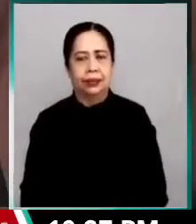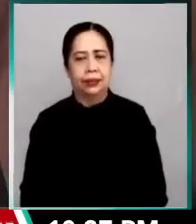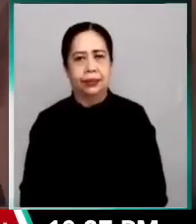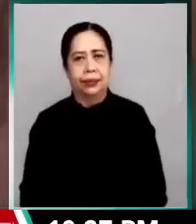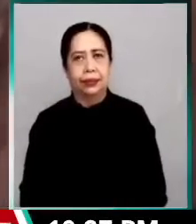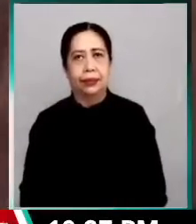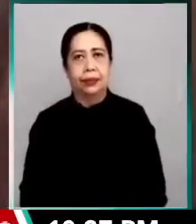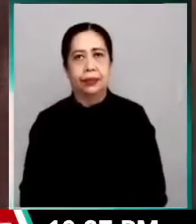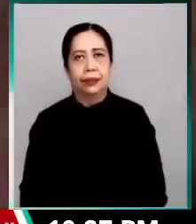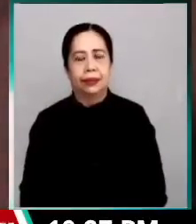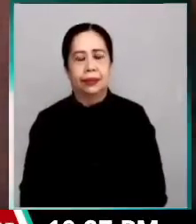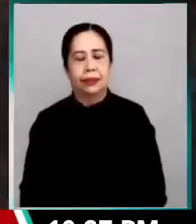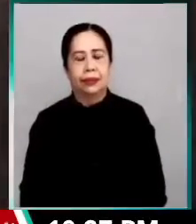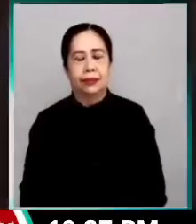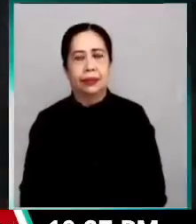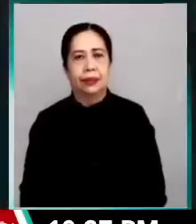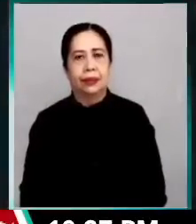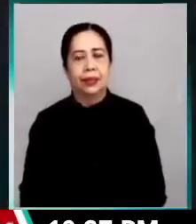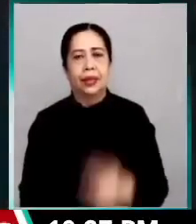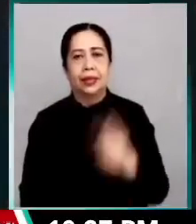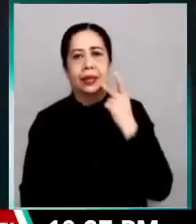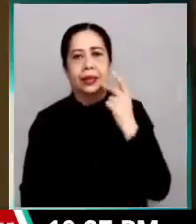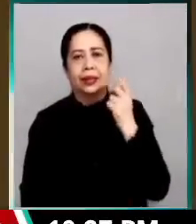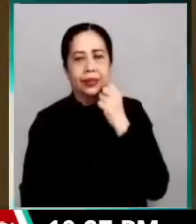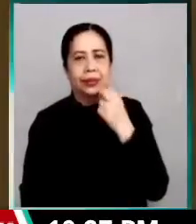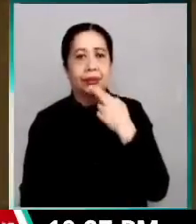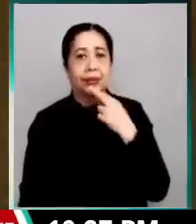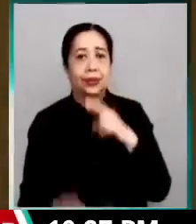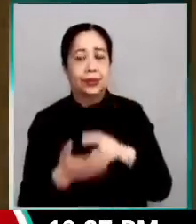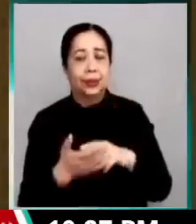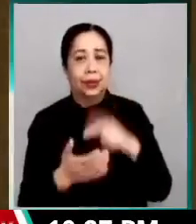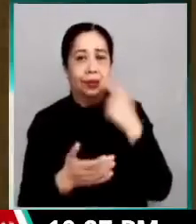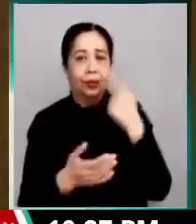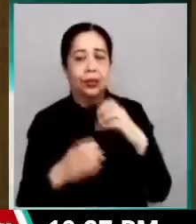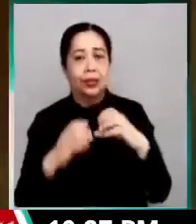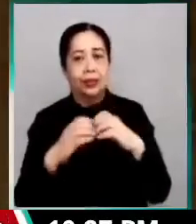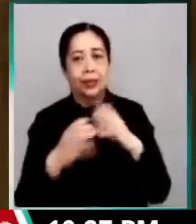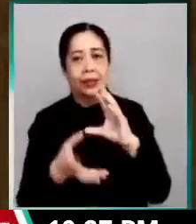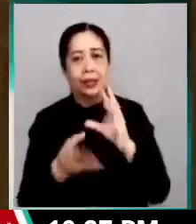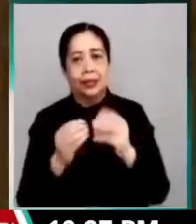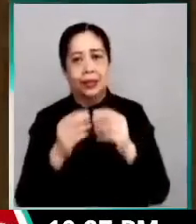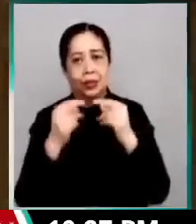Katrina Son, nagbabalita para sa GMA Integrated News.